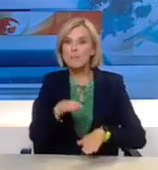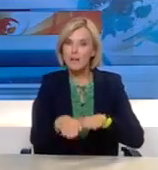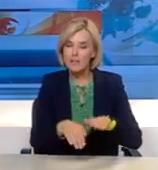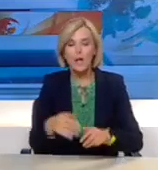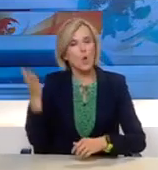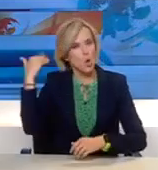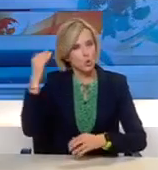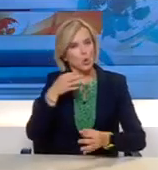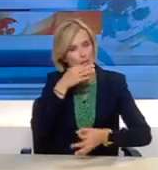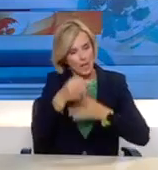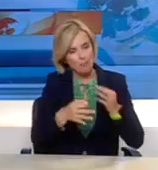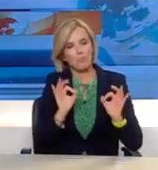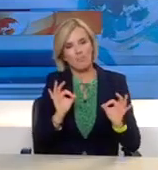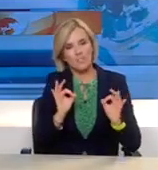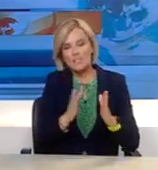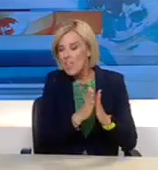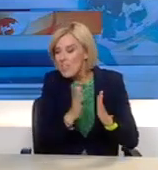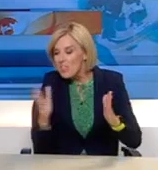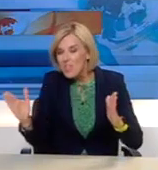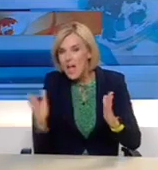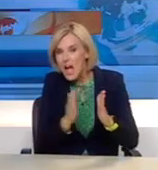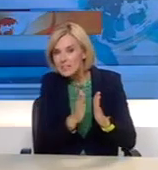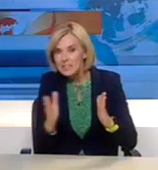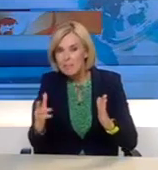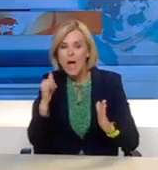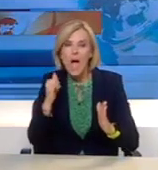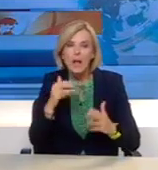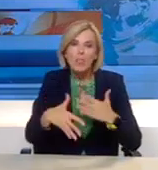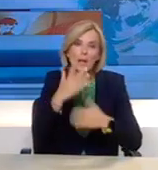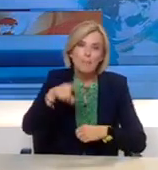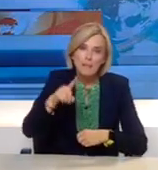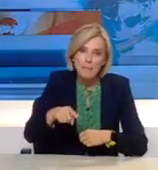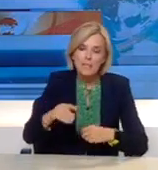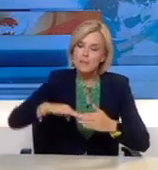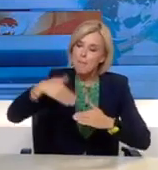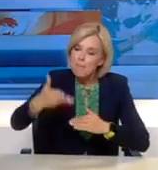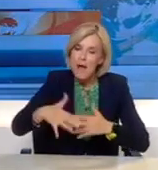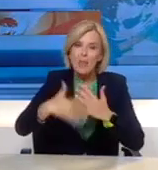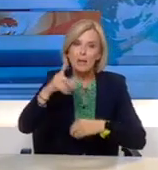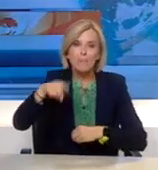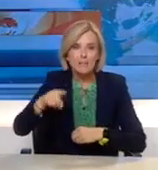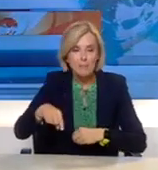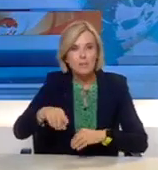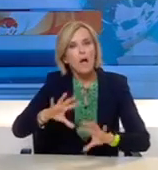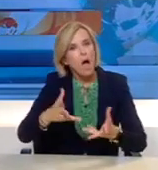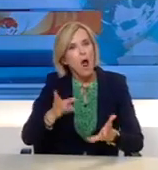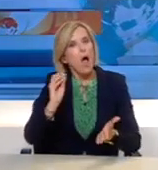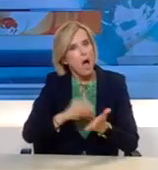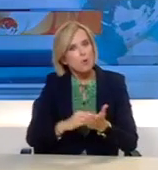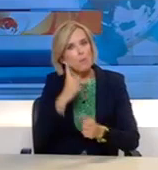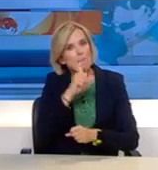τότε ότι το μέγιστο διάστημα από το ένα βήμα στο άλλο θα ήταν περίπου 15 μέρες, αλλά το ελάχιστο θα μπορούσε να είναι και μια